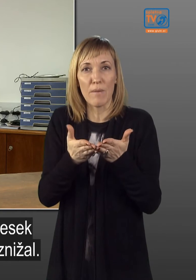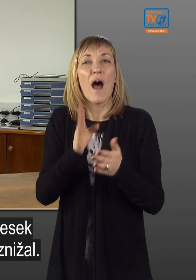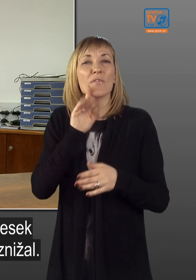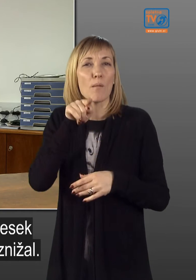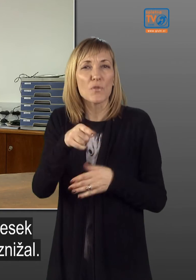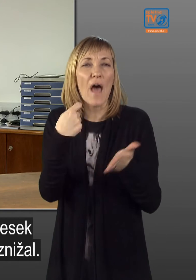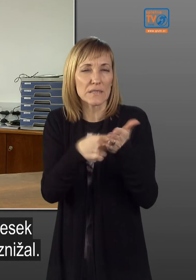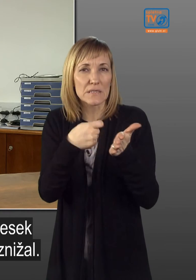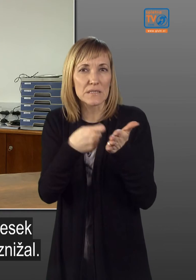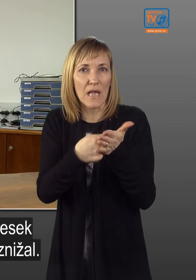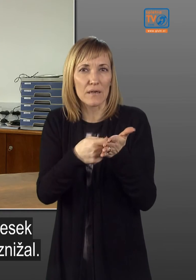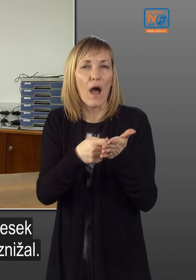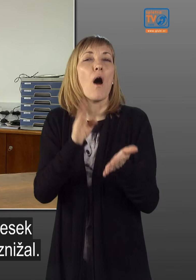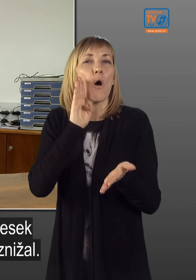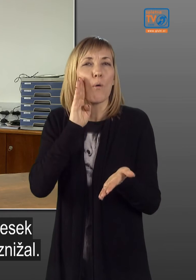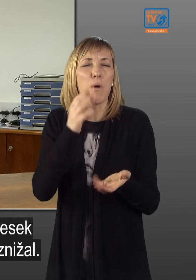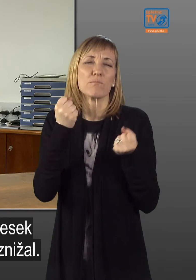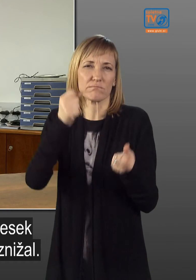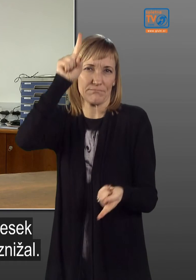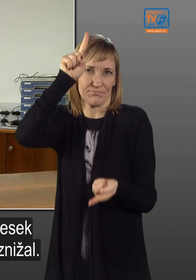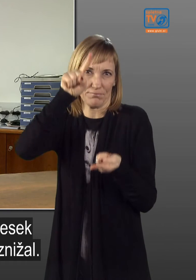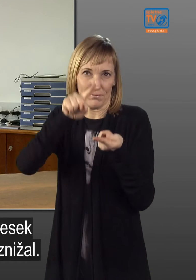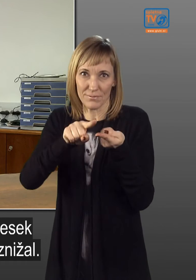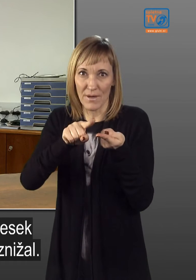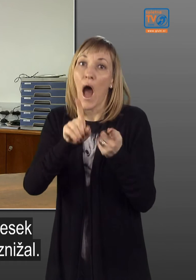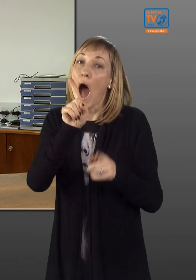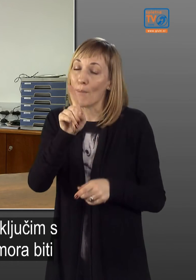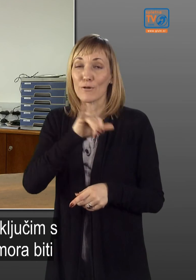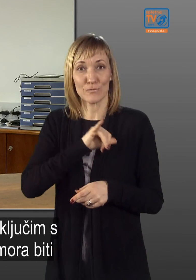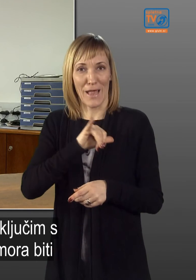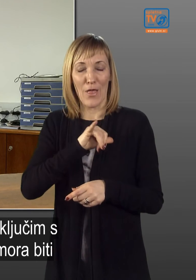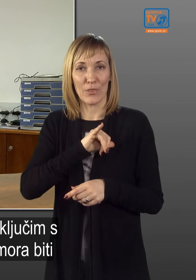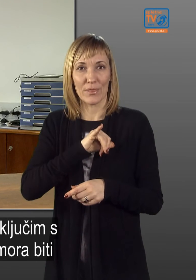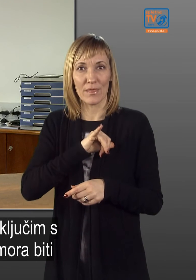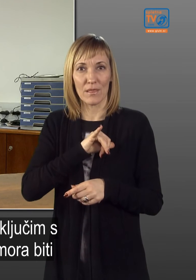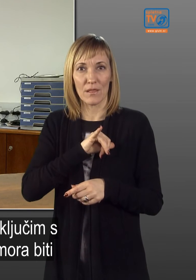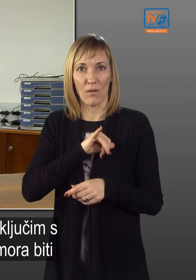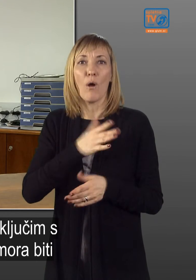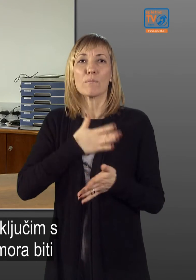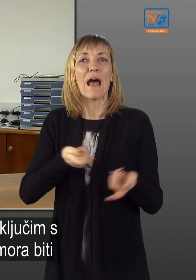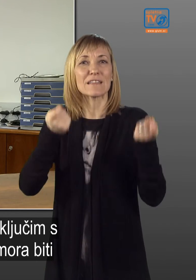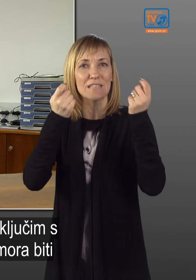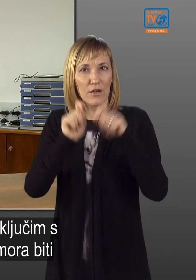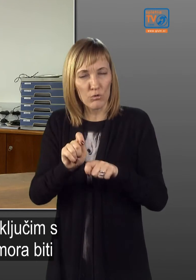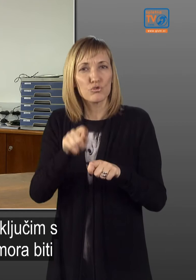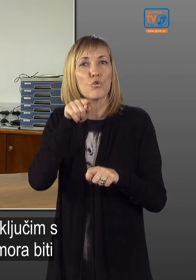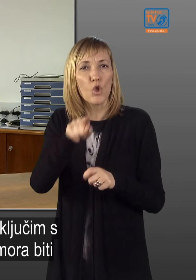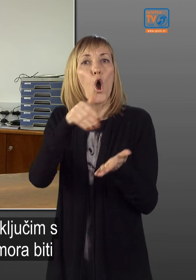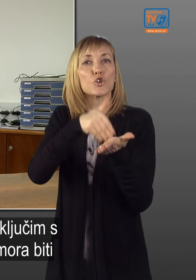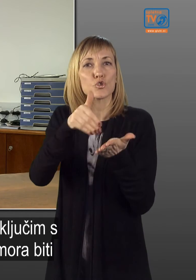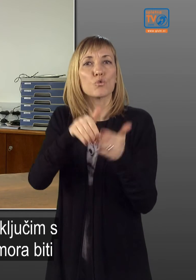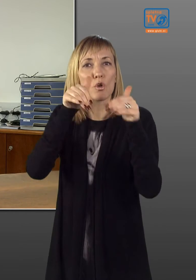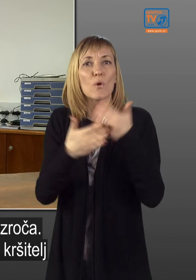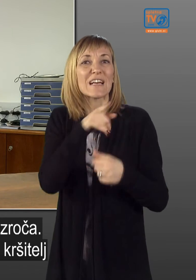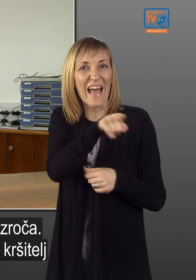ta znesek se kar močno znižal. Ampak vseeno, da zaključim s tem, strošek seveda